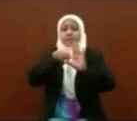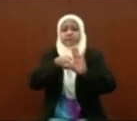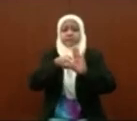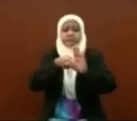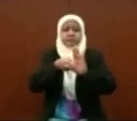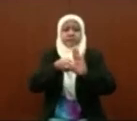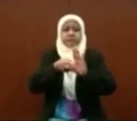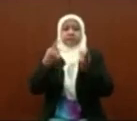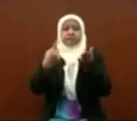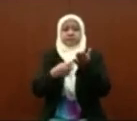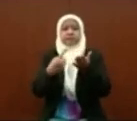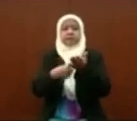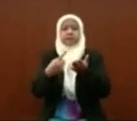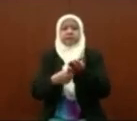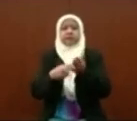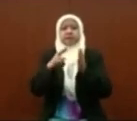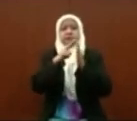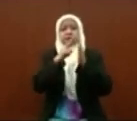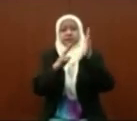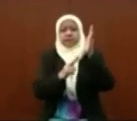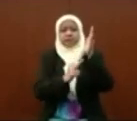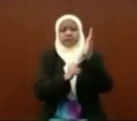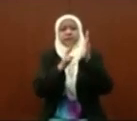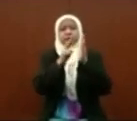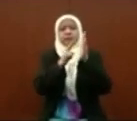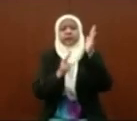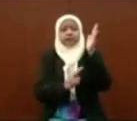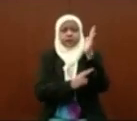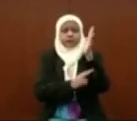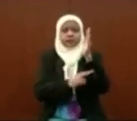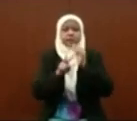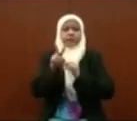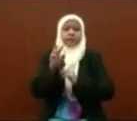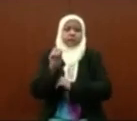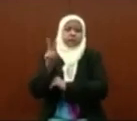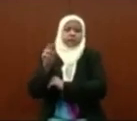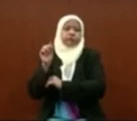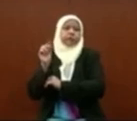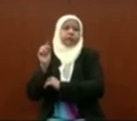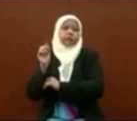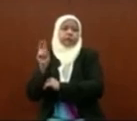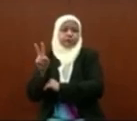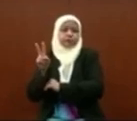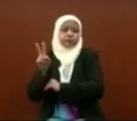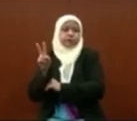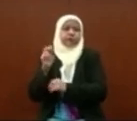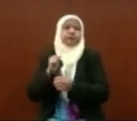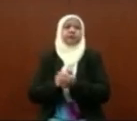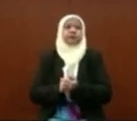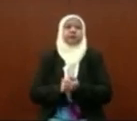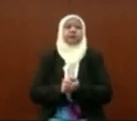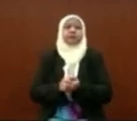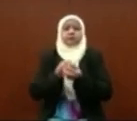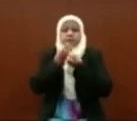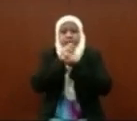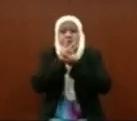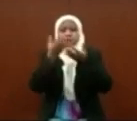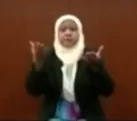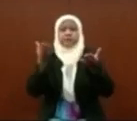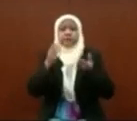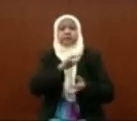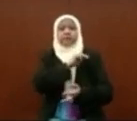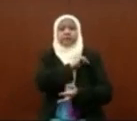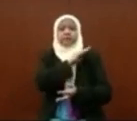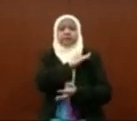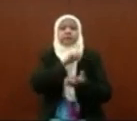perbahasan ngeronda ngundang enak men perbekalan 2022 yang telah dibentangkan oleh Yama Borma datum terbesar hari Minggu